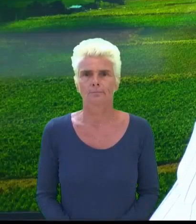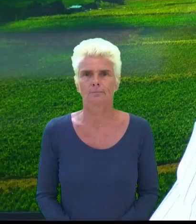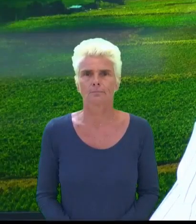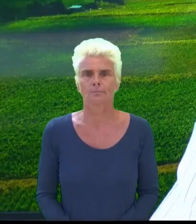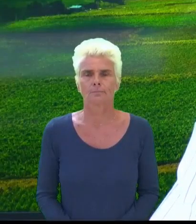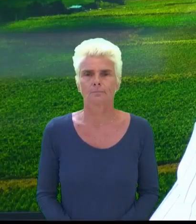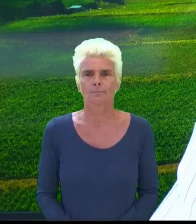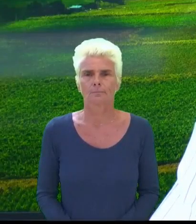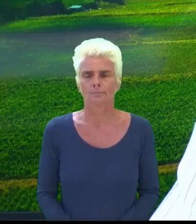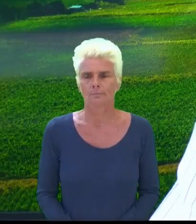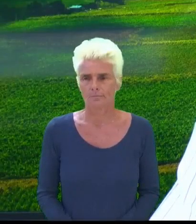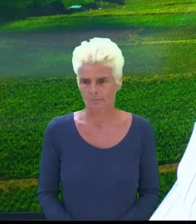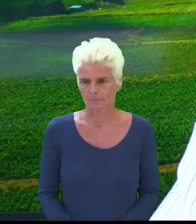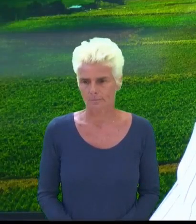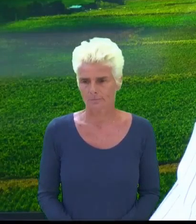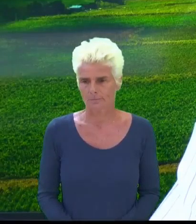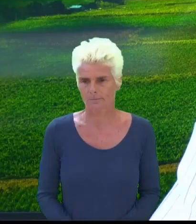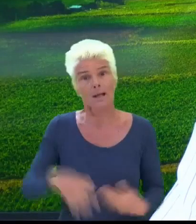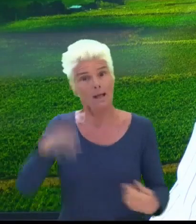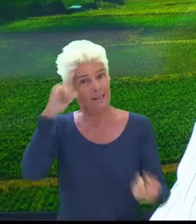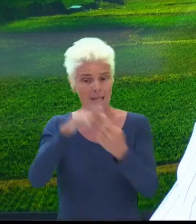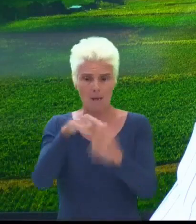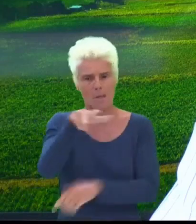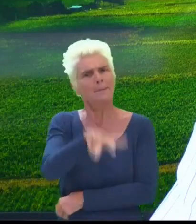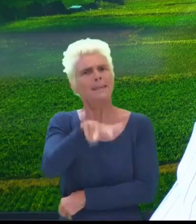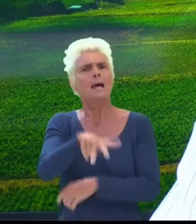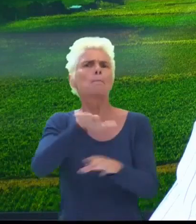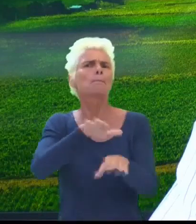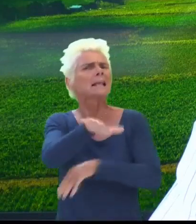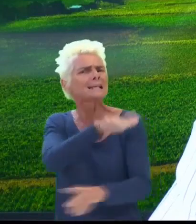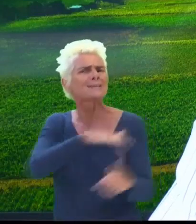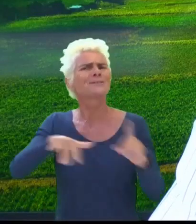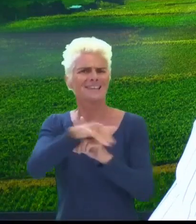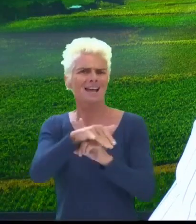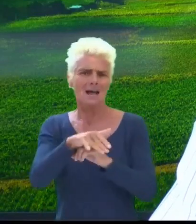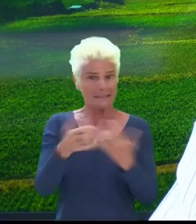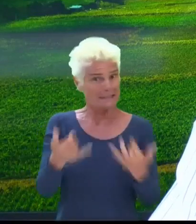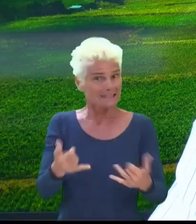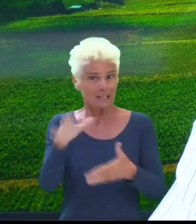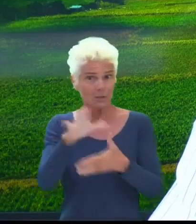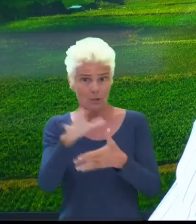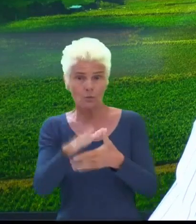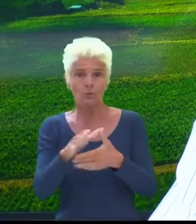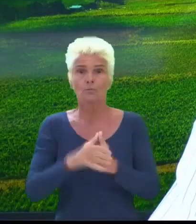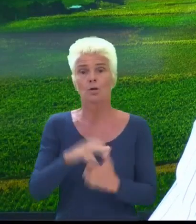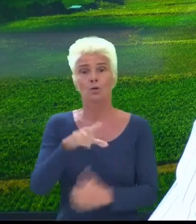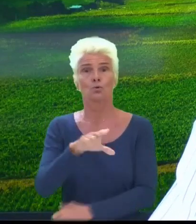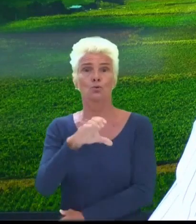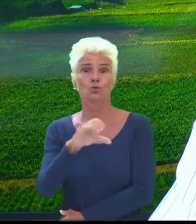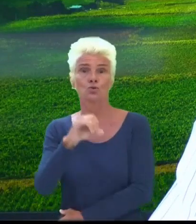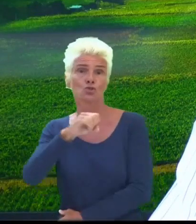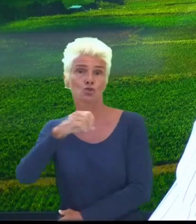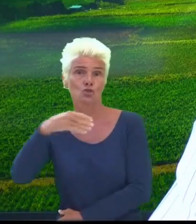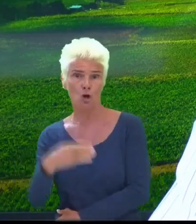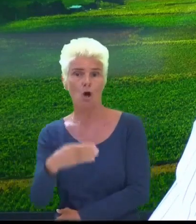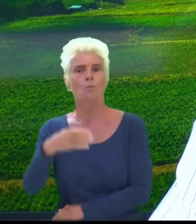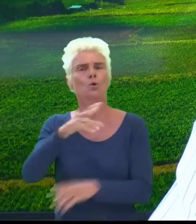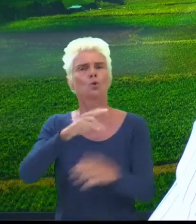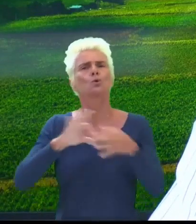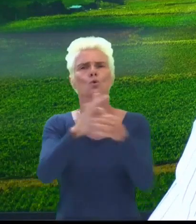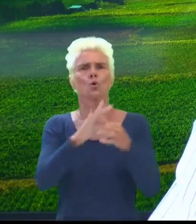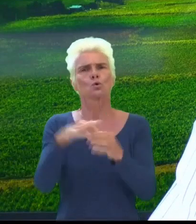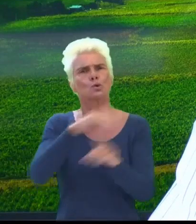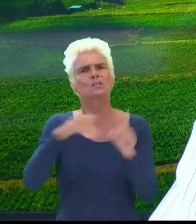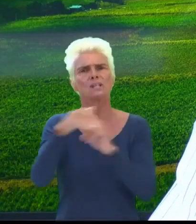pour répondre aux spécificités de l'habitat social en Guadeloupe l'UM l'Union sociale pour l'habitat outre